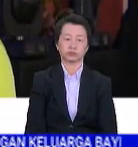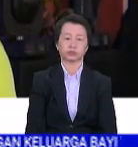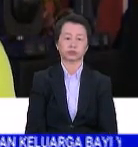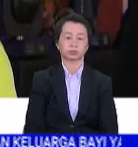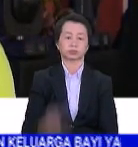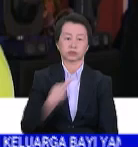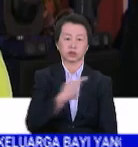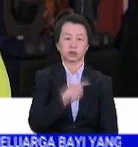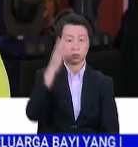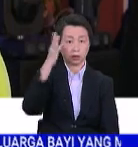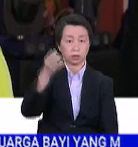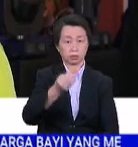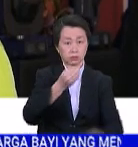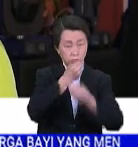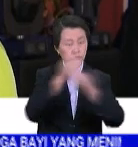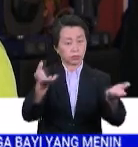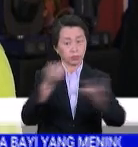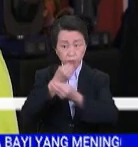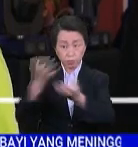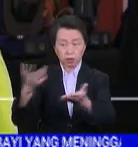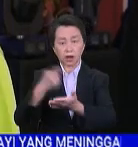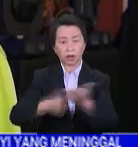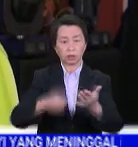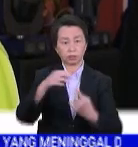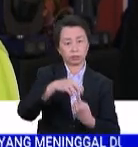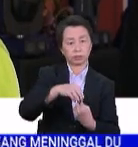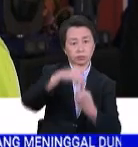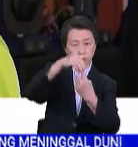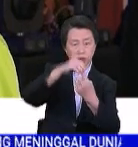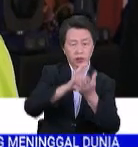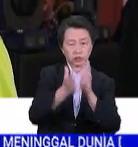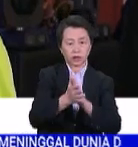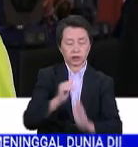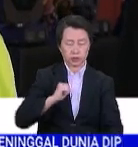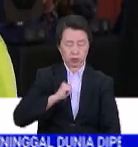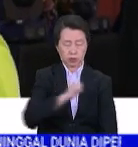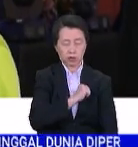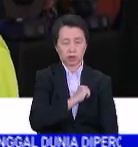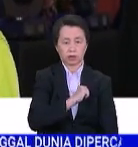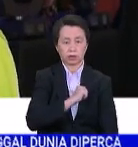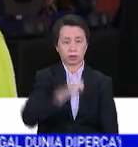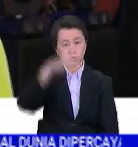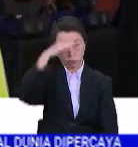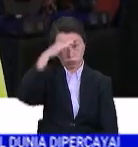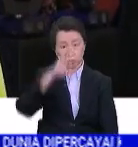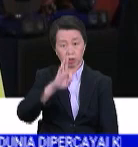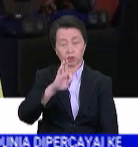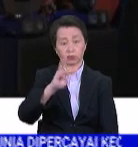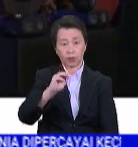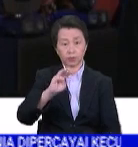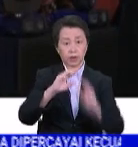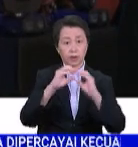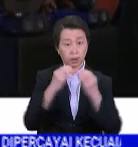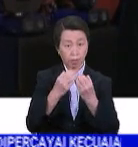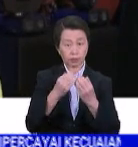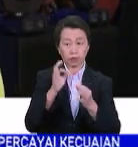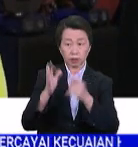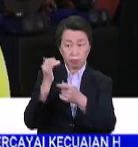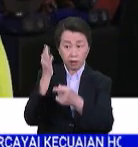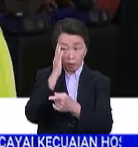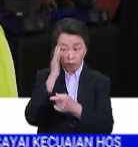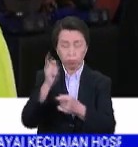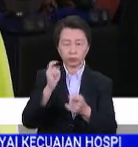Dan kita akan war-warkan sebenarnya apa agaknya keistimewaan menjadi ahli Johor FM Fan Club ini. Dan kalau nak tahu, kena daftar